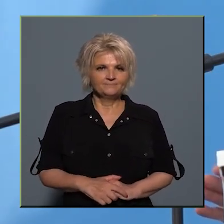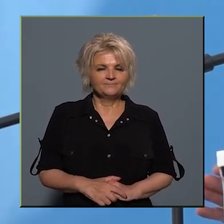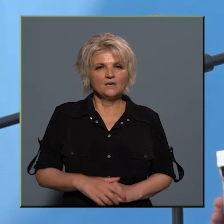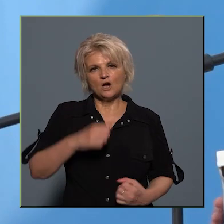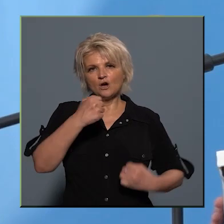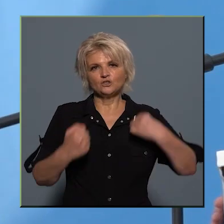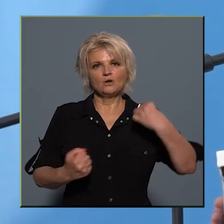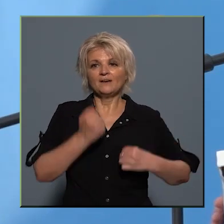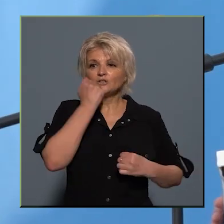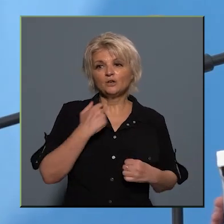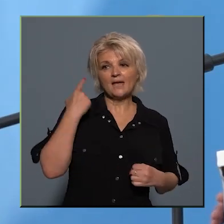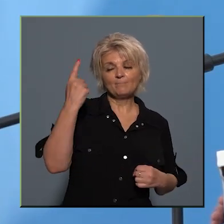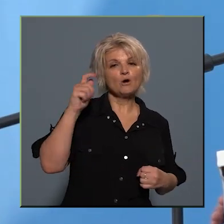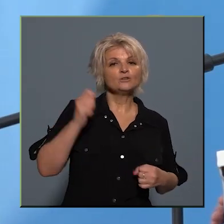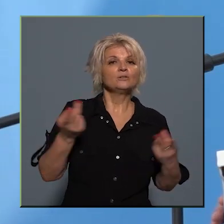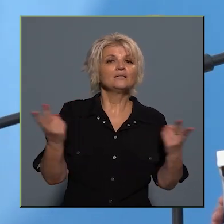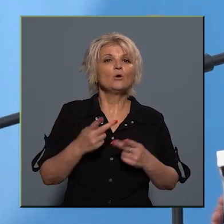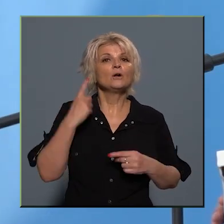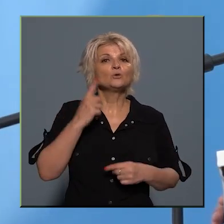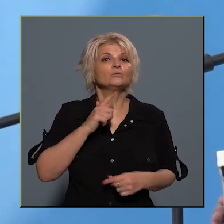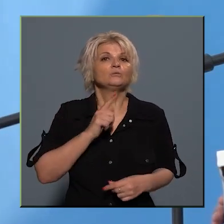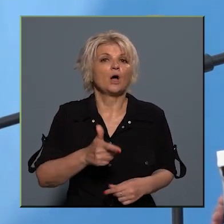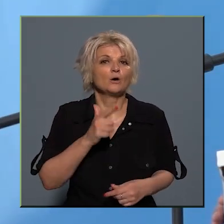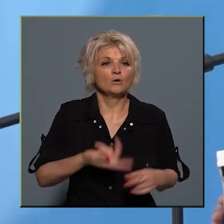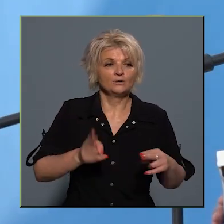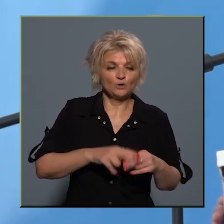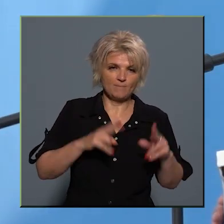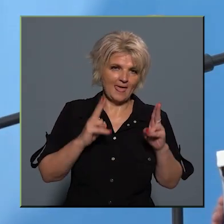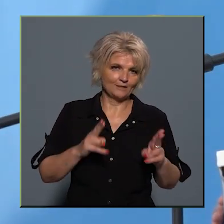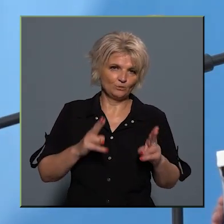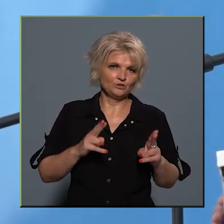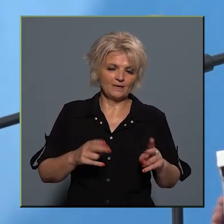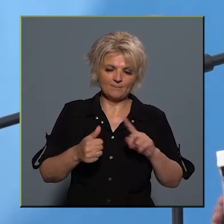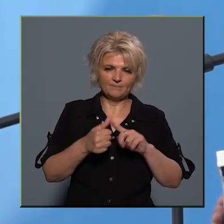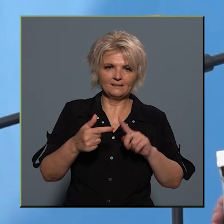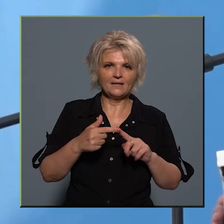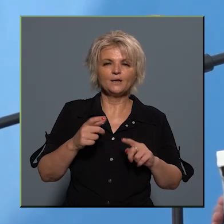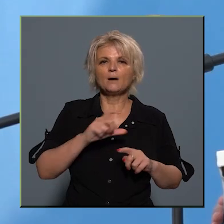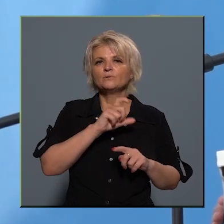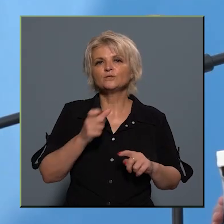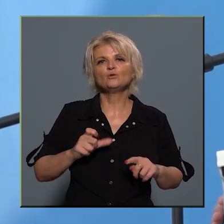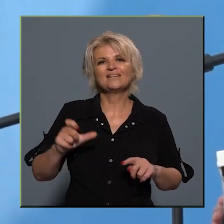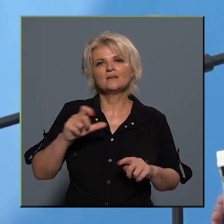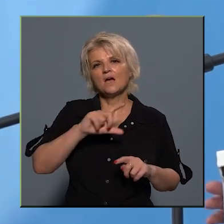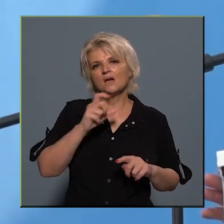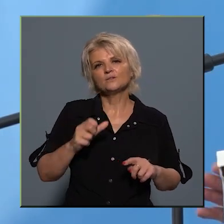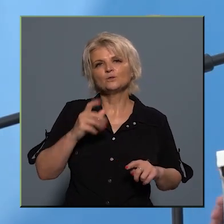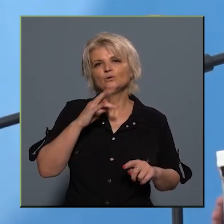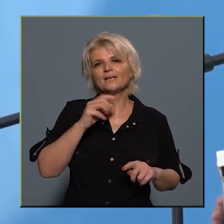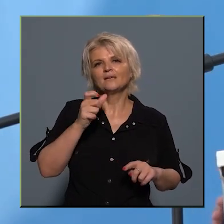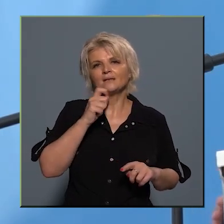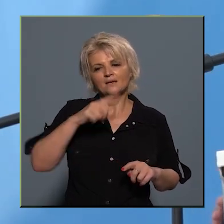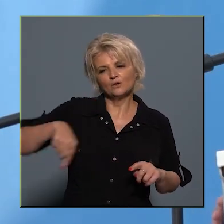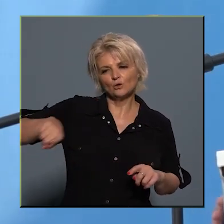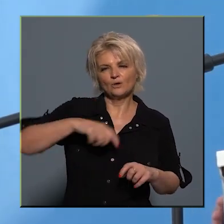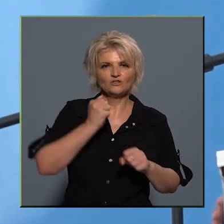sofőr maga dönti, hogy hol tankol, hisz ugye több lehetősége van, minden nap egy zürichi kört csinál, és tényleg